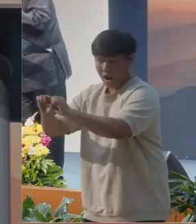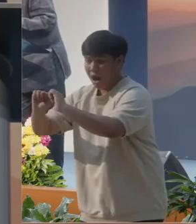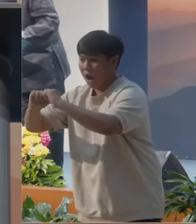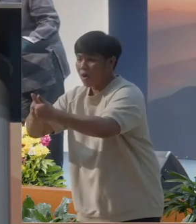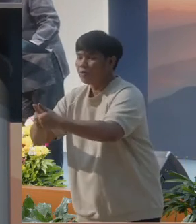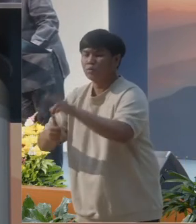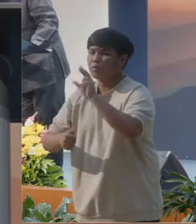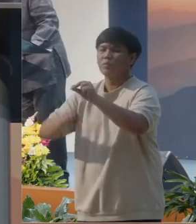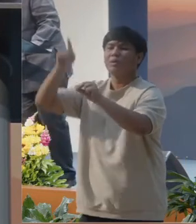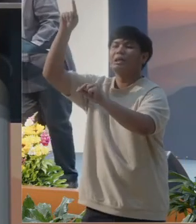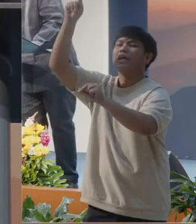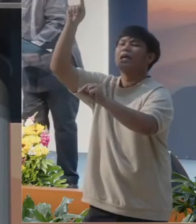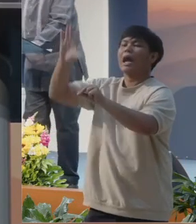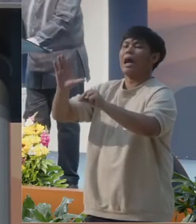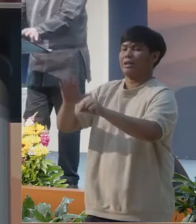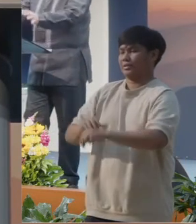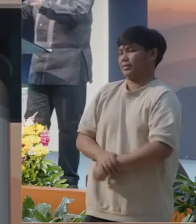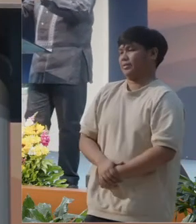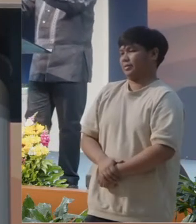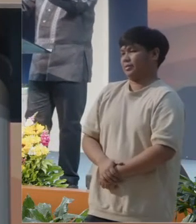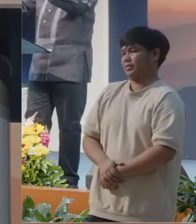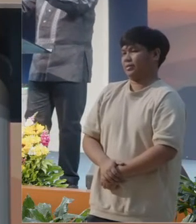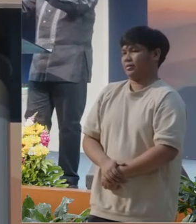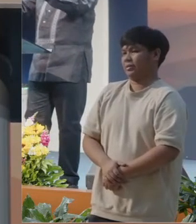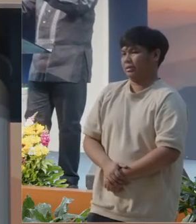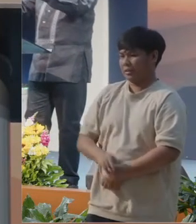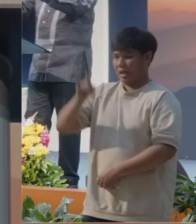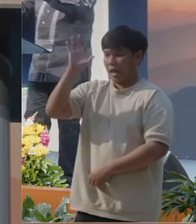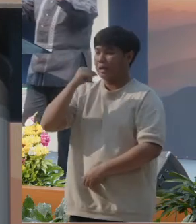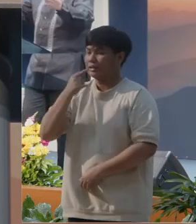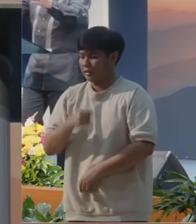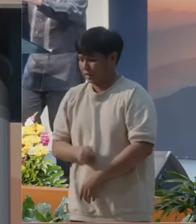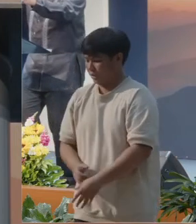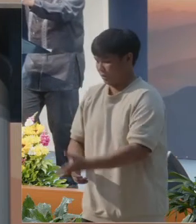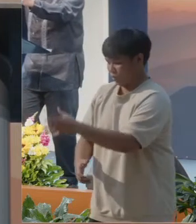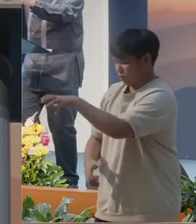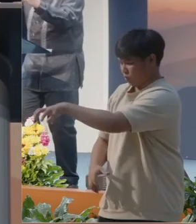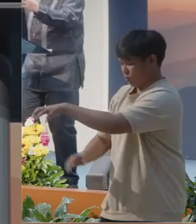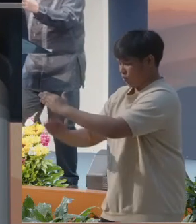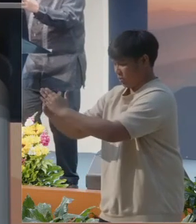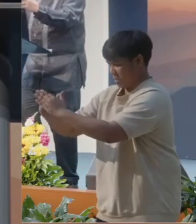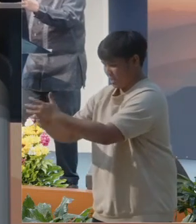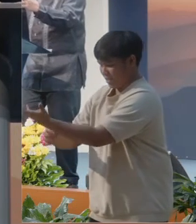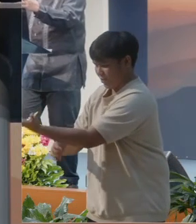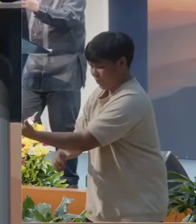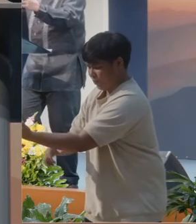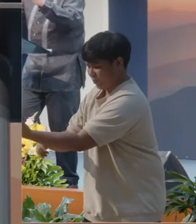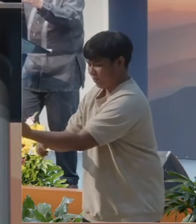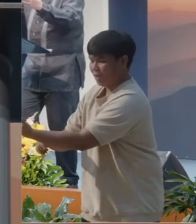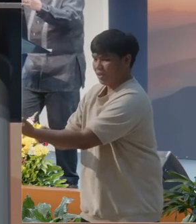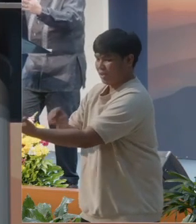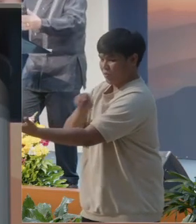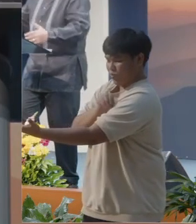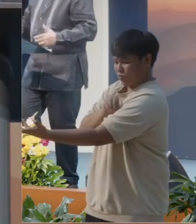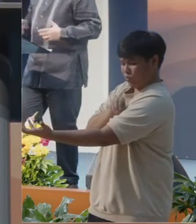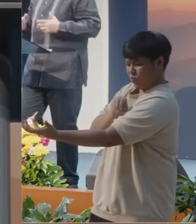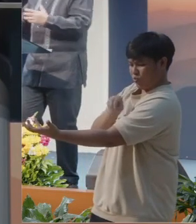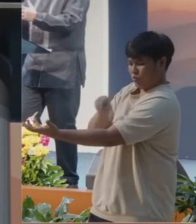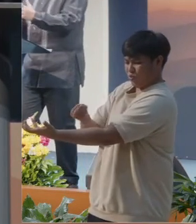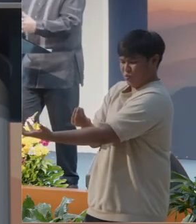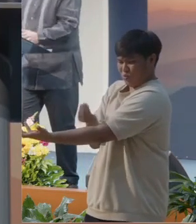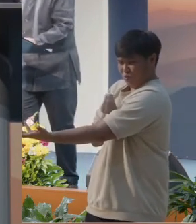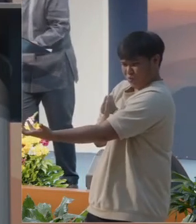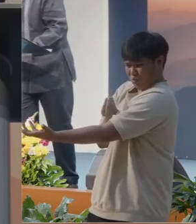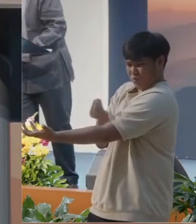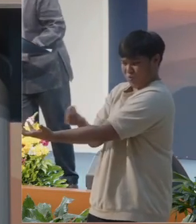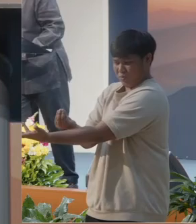strategiya. Dahil sinabi niya ganoon, mag-ambush kayo. Pumunta kayo sa paligid, maghanda kayo. Pagkatapos noon,